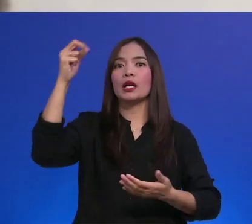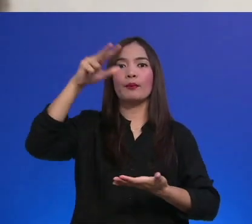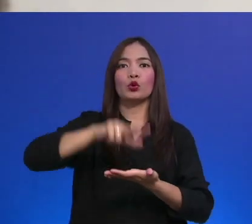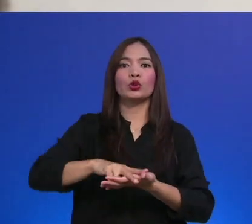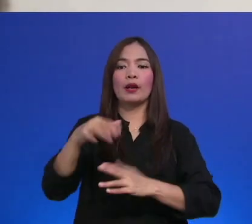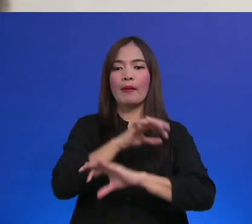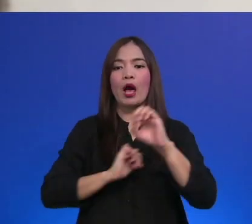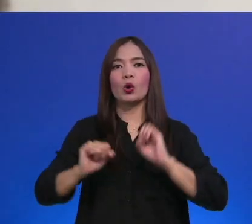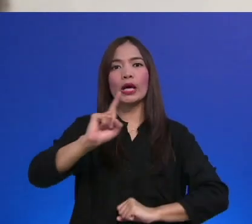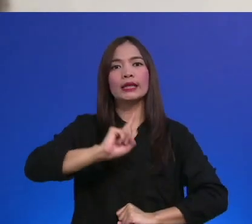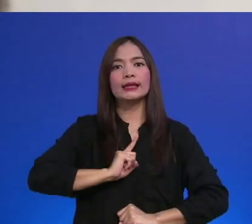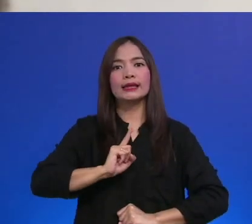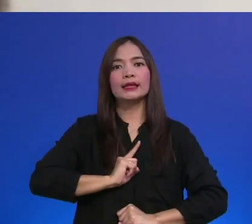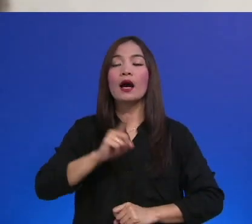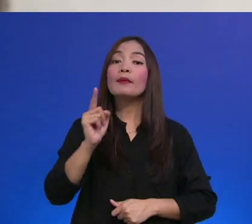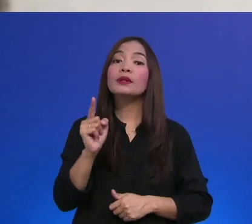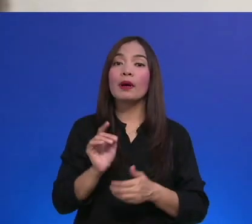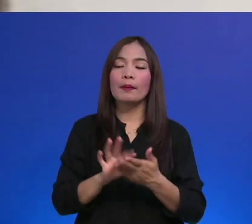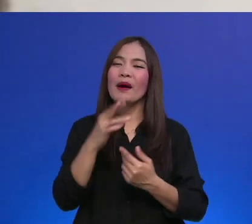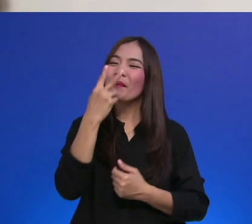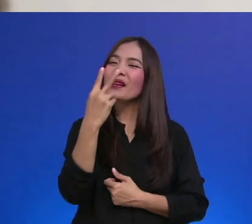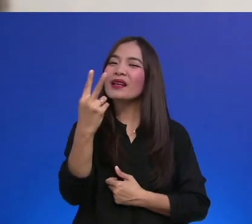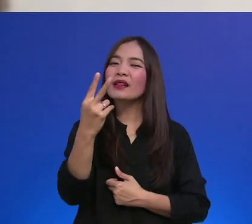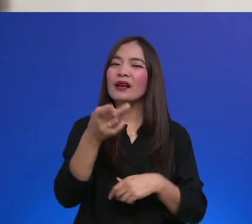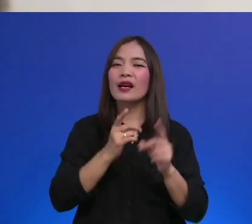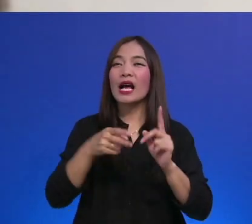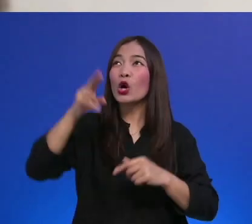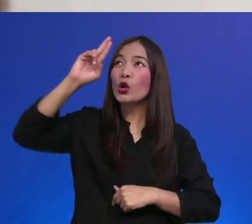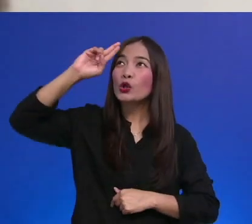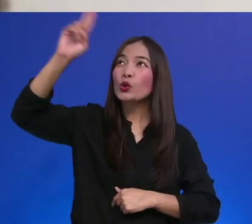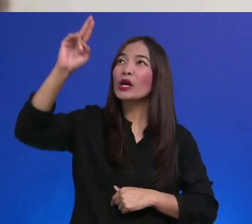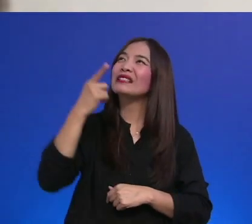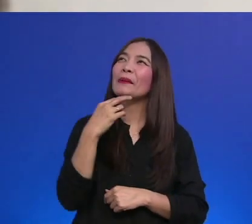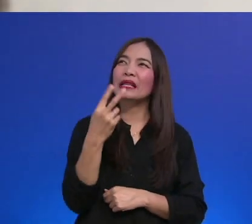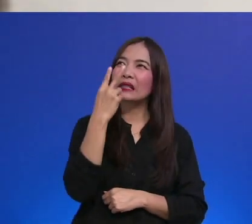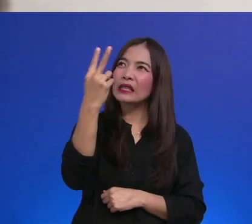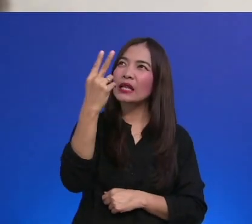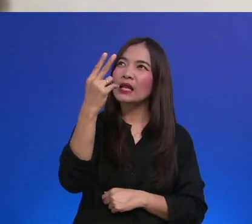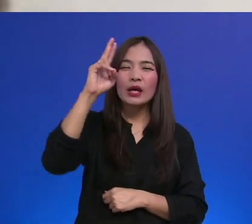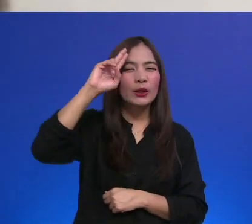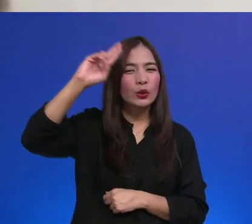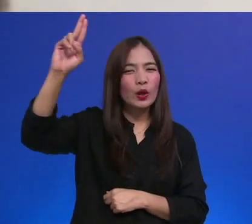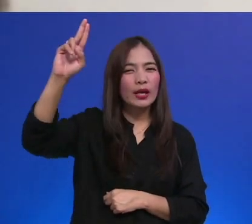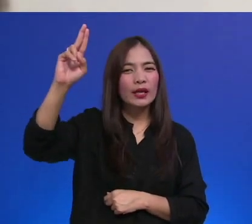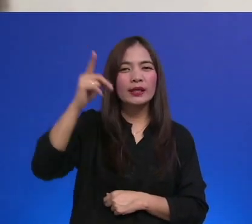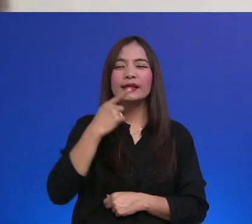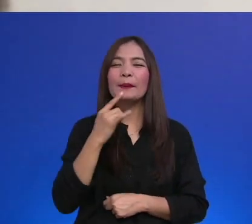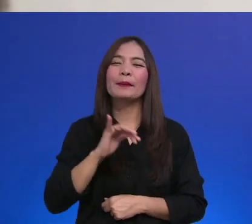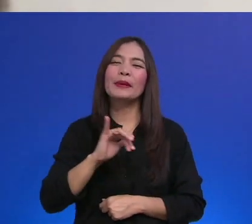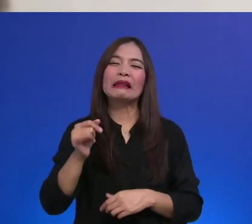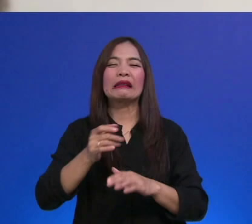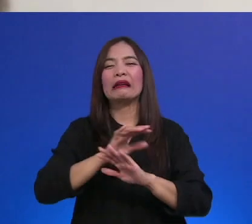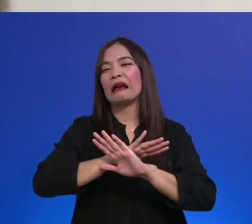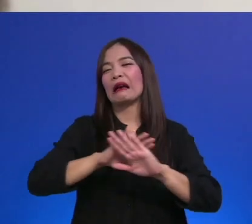sendiri karena Tuhan yang dipandang atau dianggap tidak